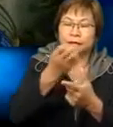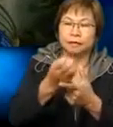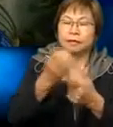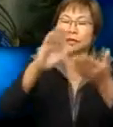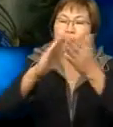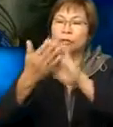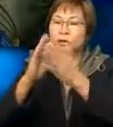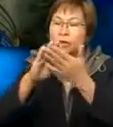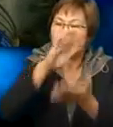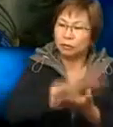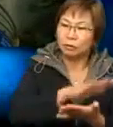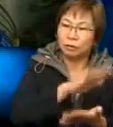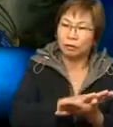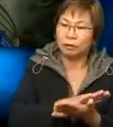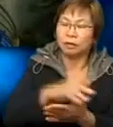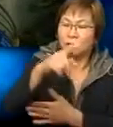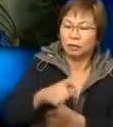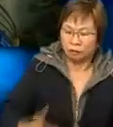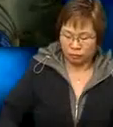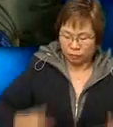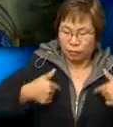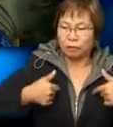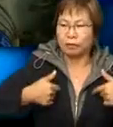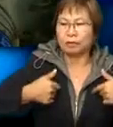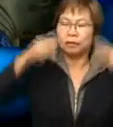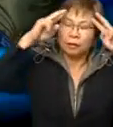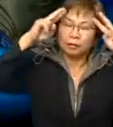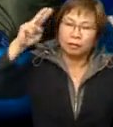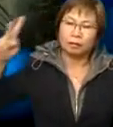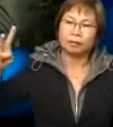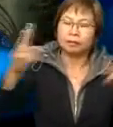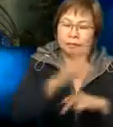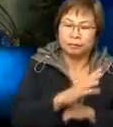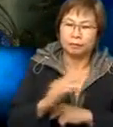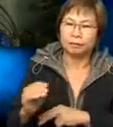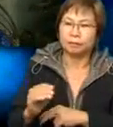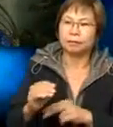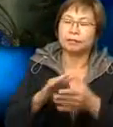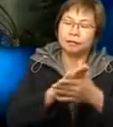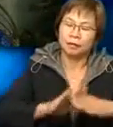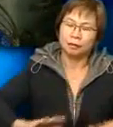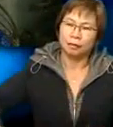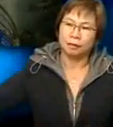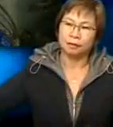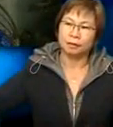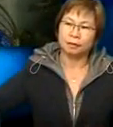atau komuniti sekolah harus hidup aman dan